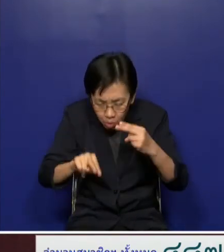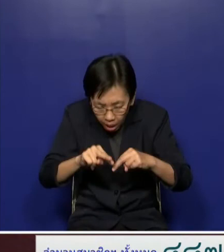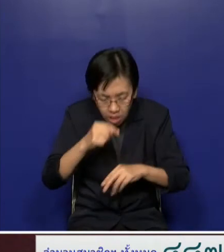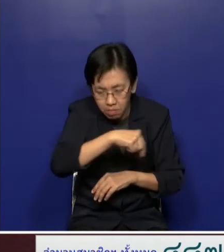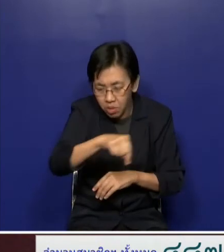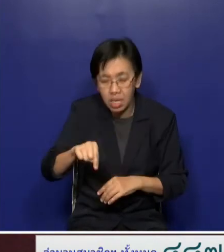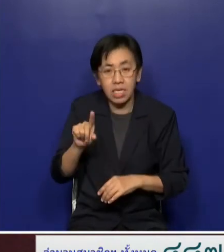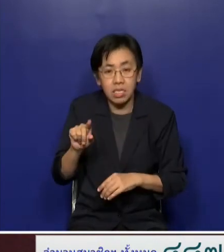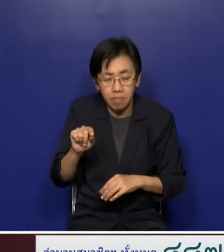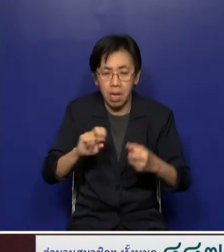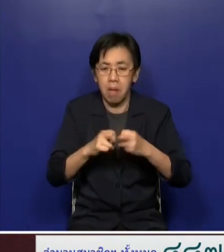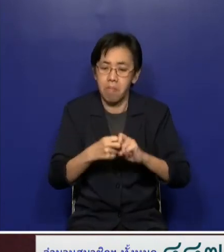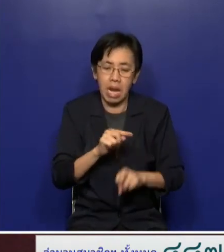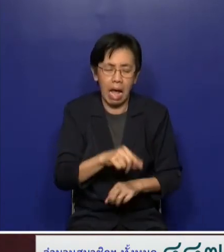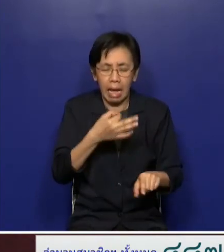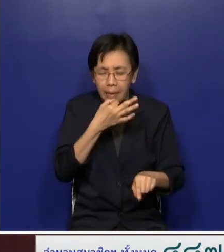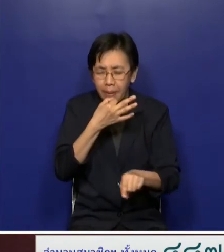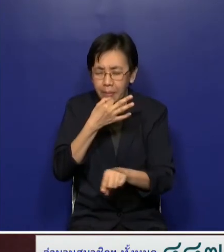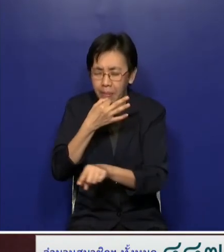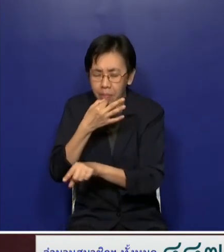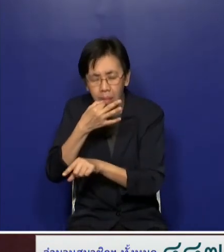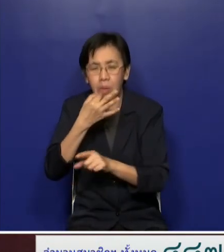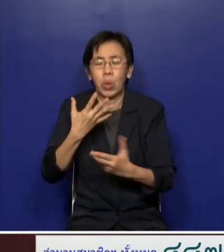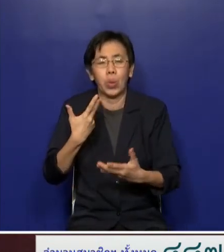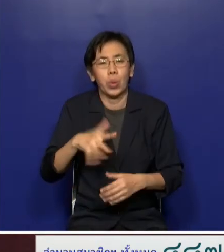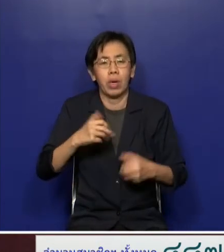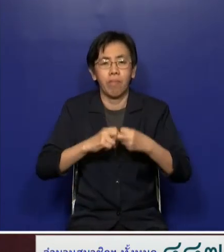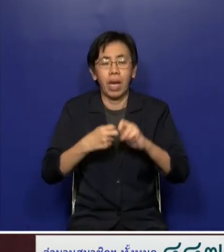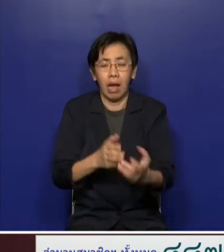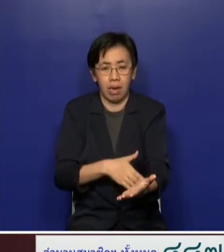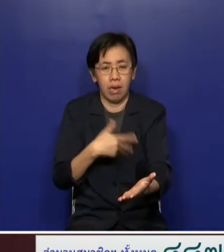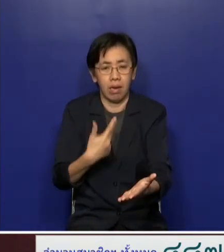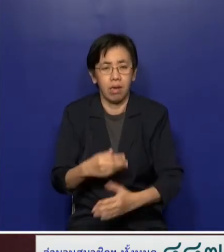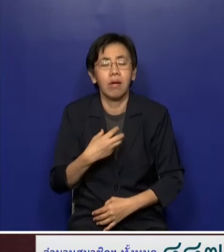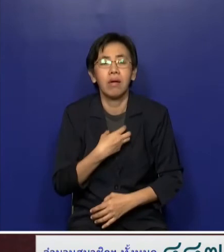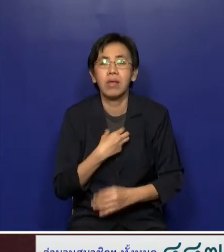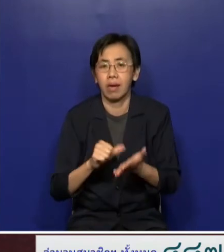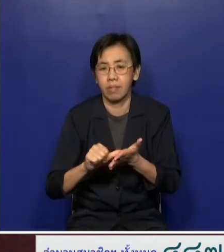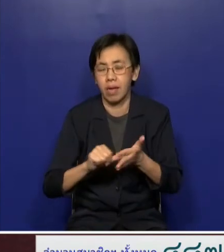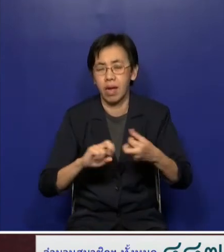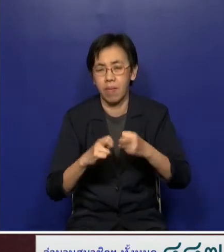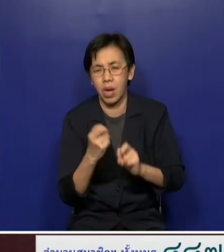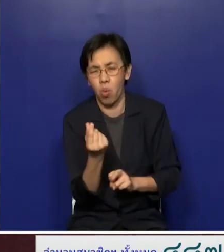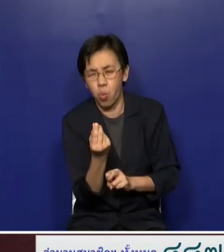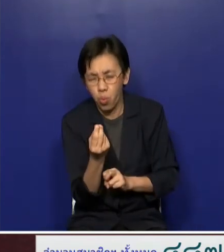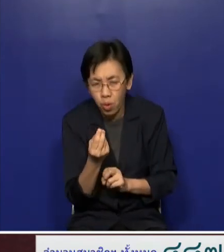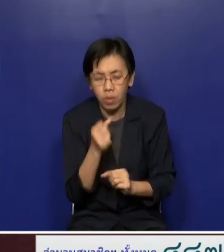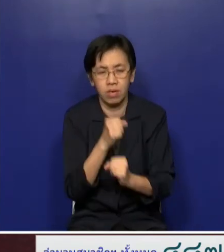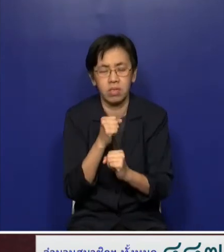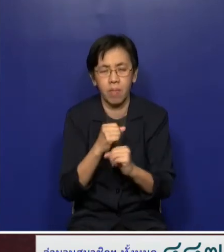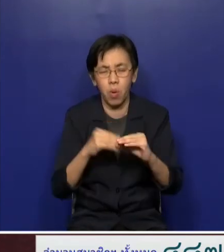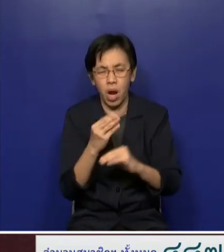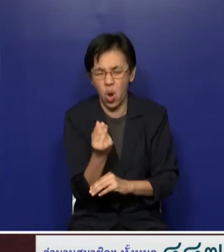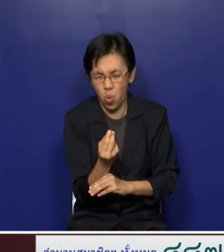tableวิธใชที่จุดและอยางอมราณาแล้วนะครับขอใหหนึ่งานที่เกี่ยวข้องได้เข้าไปเล่น ดำarenon plan